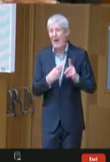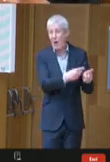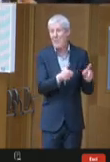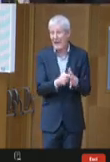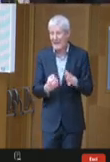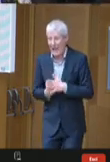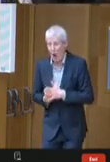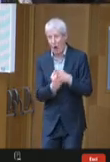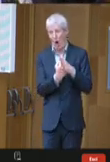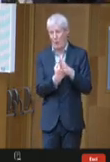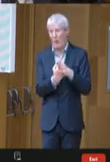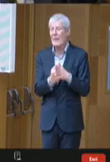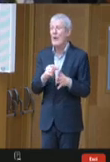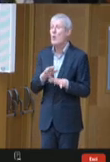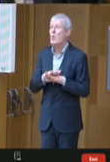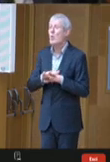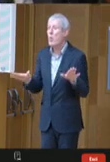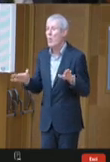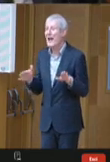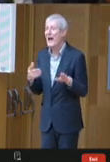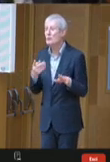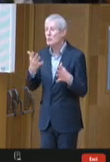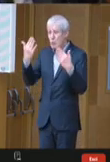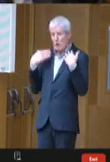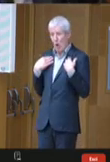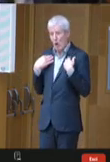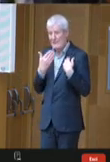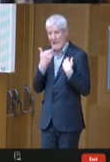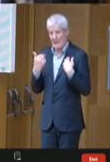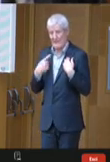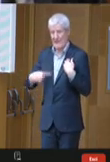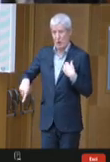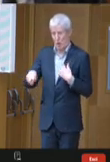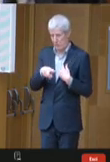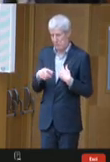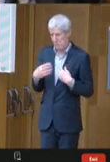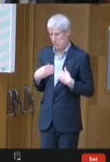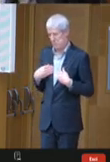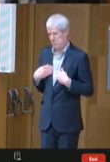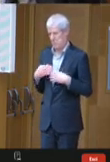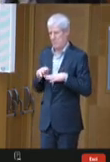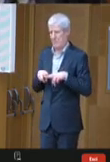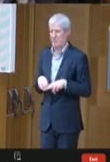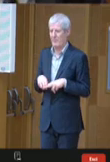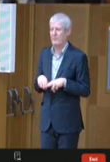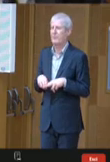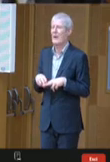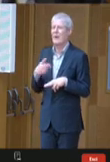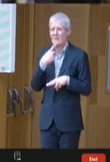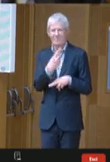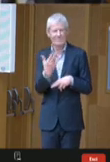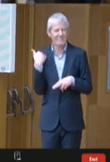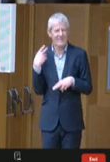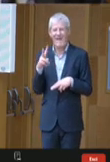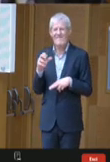quel nulla su di noi senza di noi. Mi soffermo brevemente su quello che ha detto il ministro Valditara.